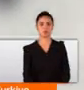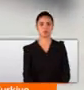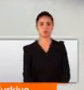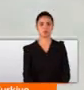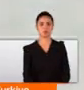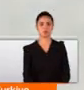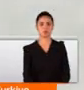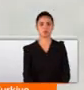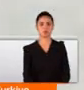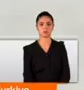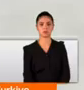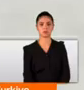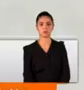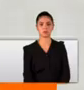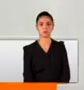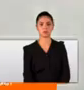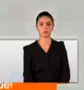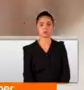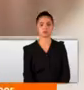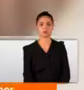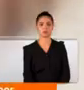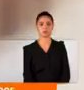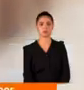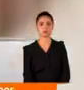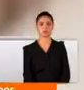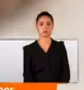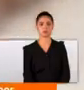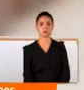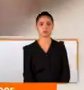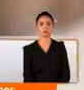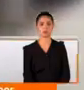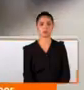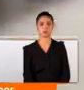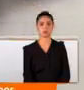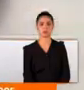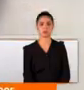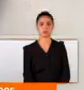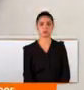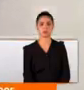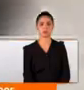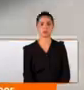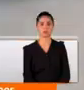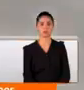Ne çekiyorsun oğlum? Ben aşağı inersem karıya vuruyorsun orada adamlık yapma.